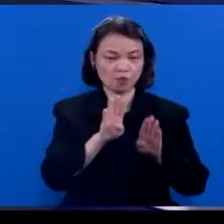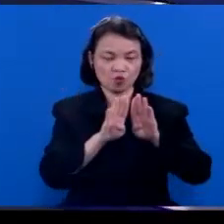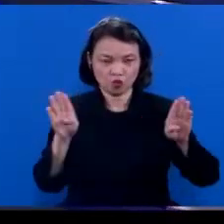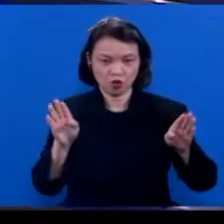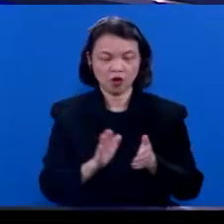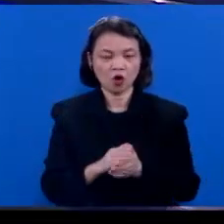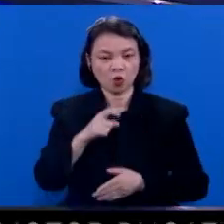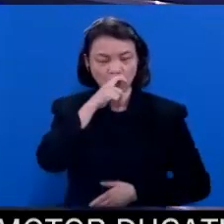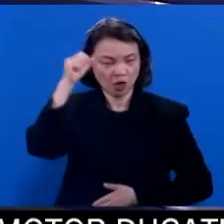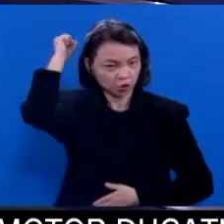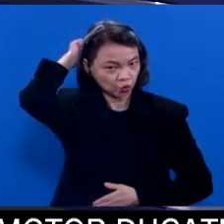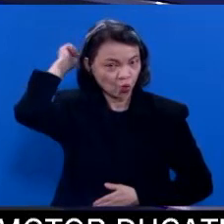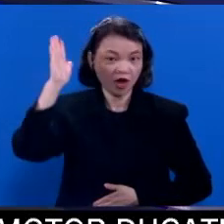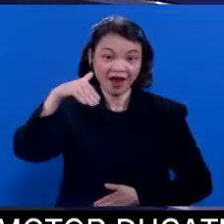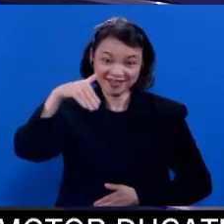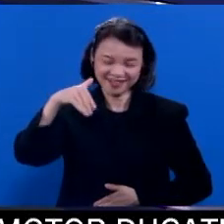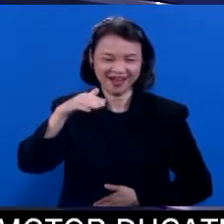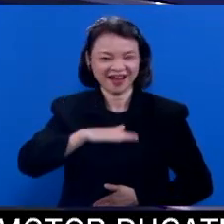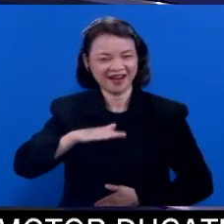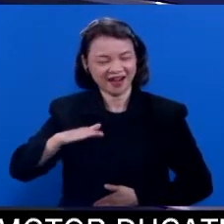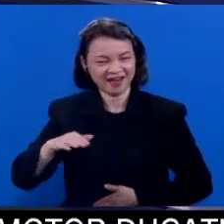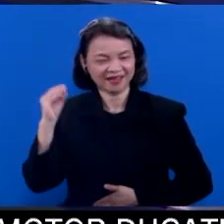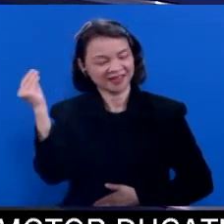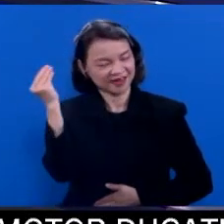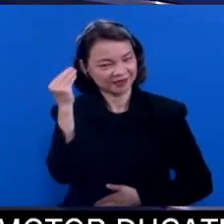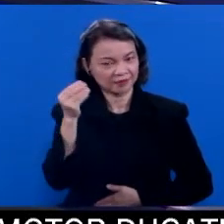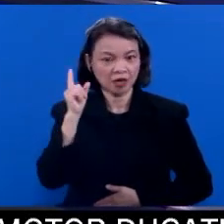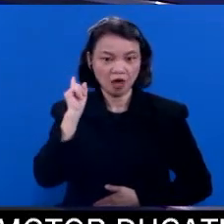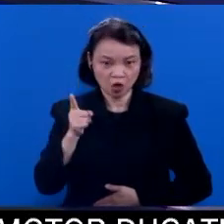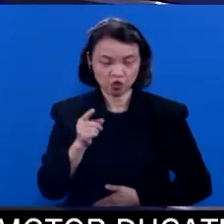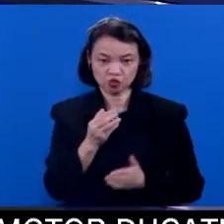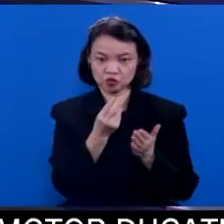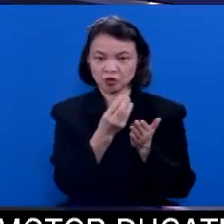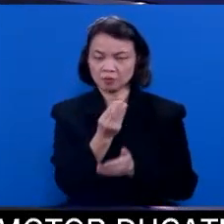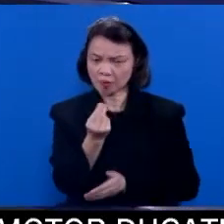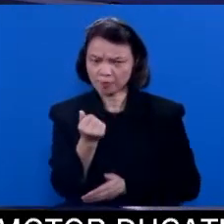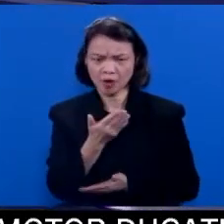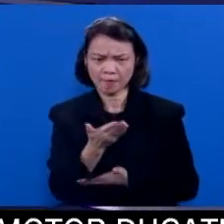mereka berlibur. Namun ada beberapa hal yang harus diperhatikan oleh orang tua karena pandemi belum usai.